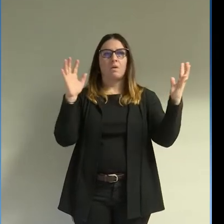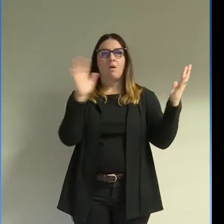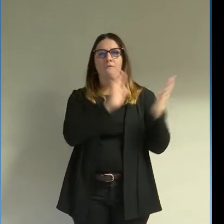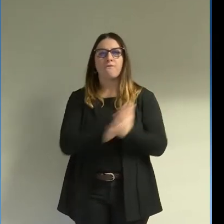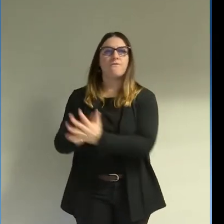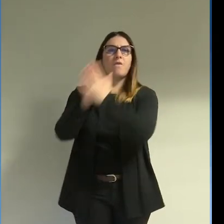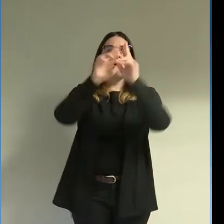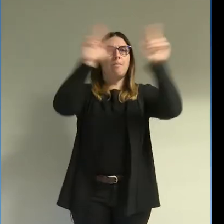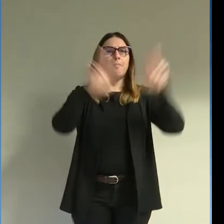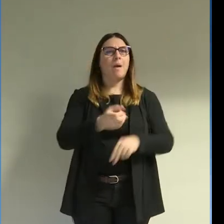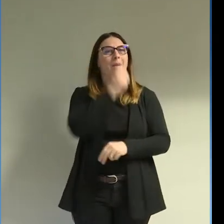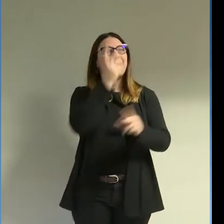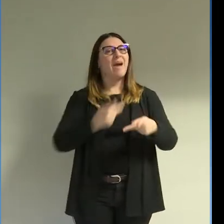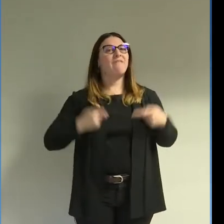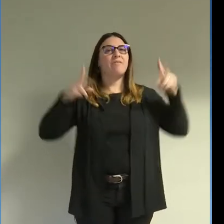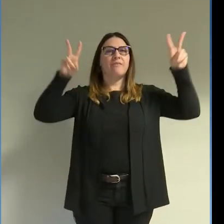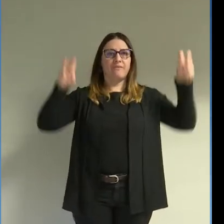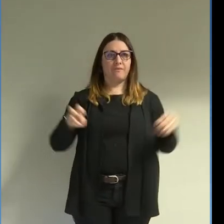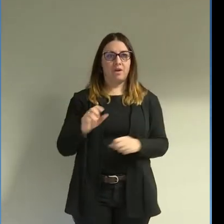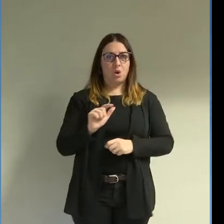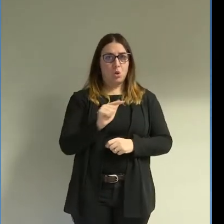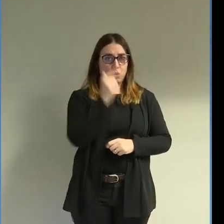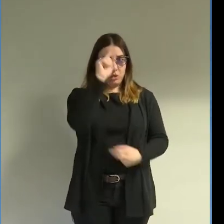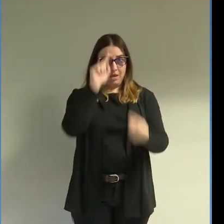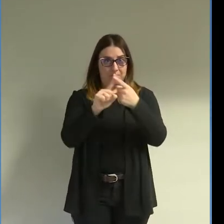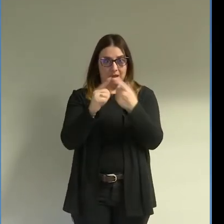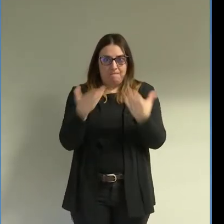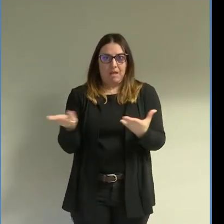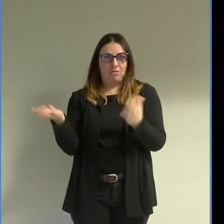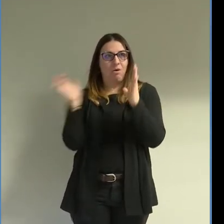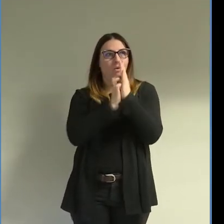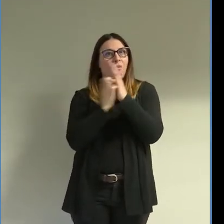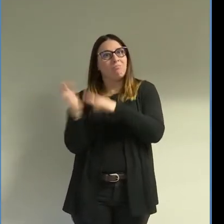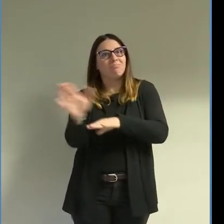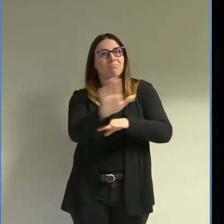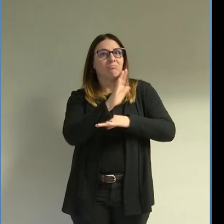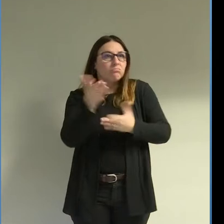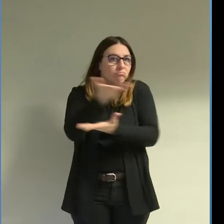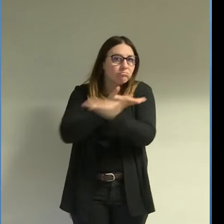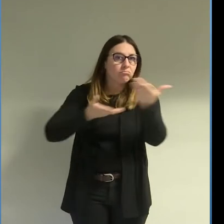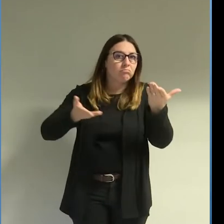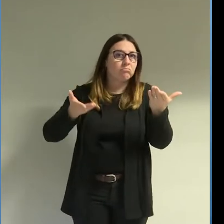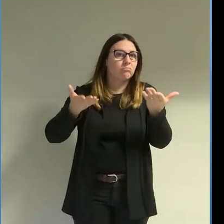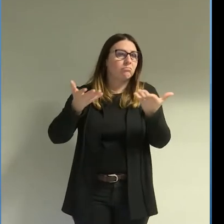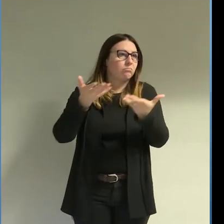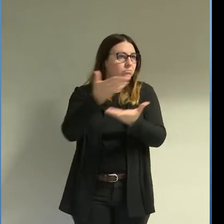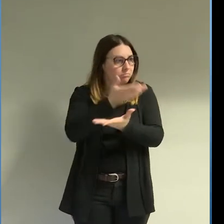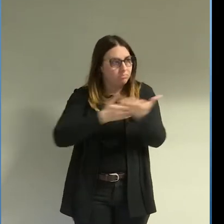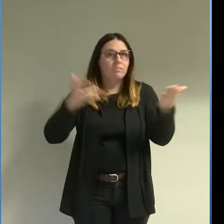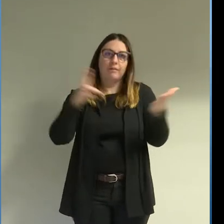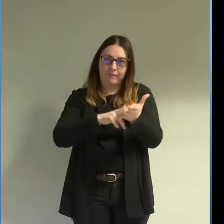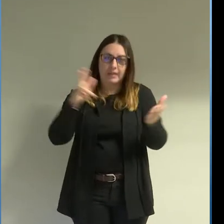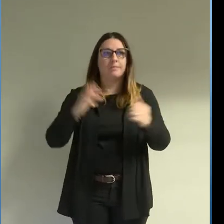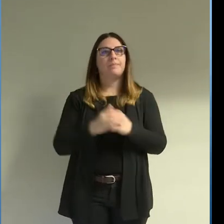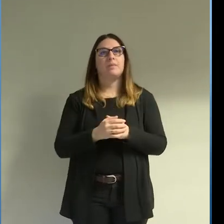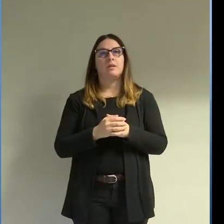vivre ce sera l'objet de la deuxième délibération que ceux de jouer que je vous propose aussi de deux validé ce forum